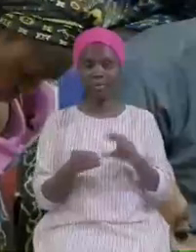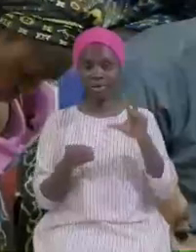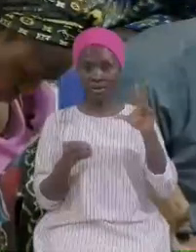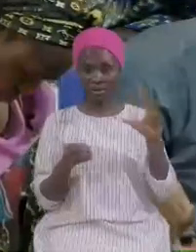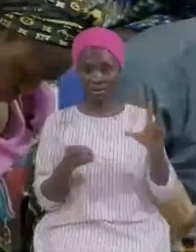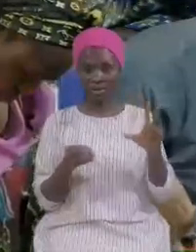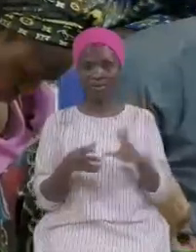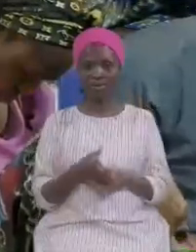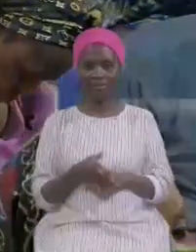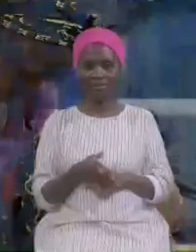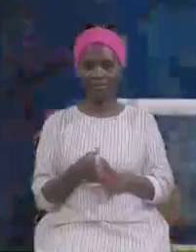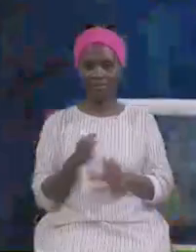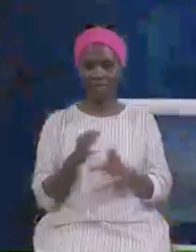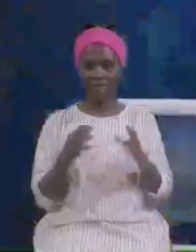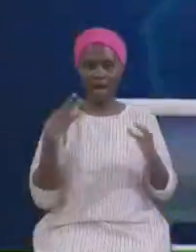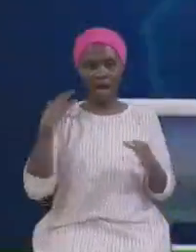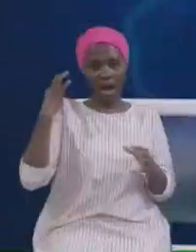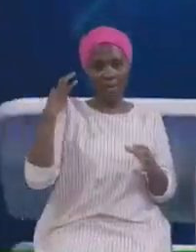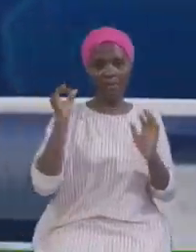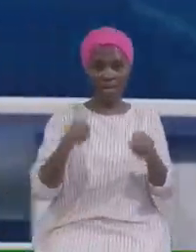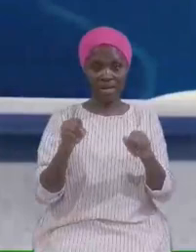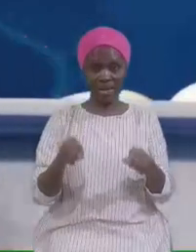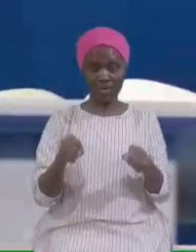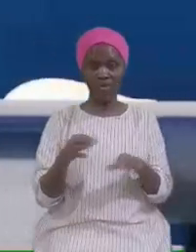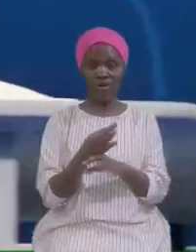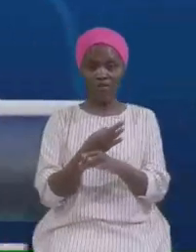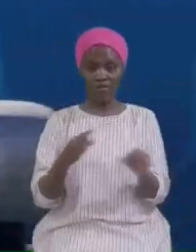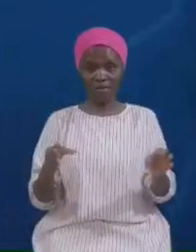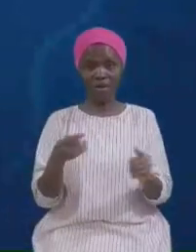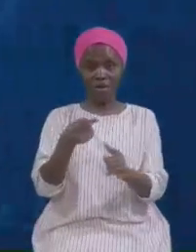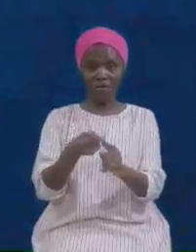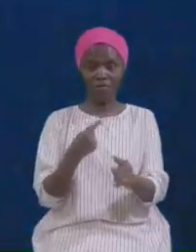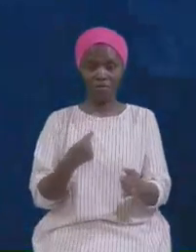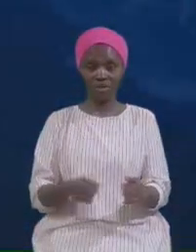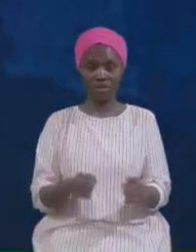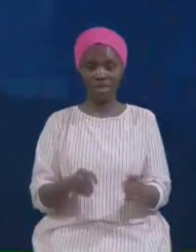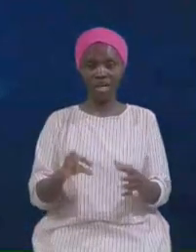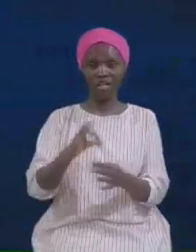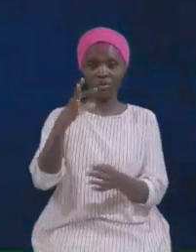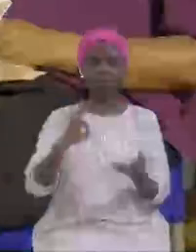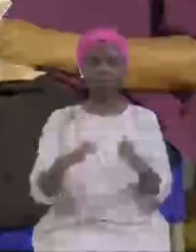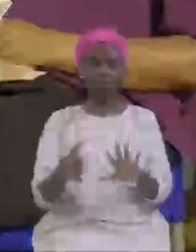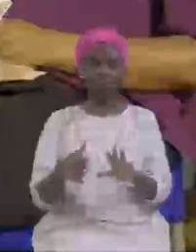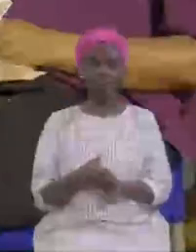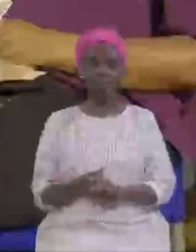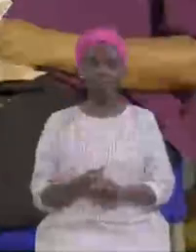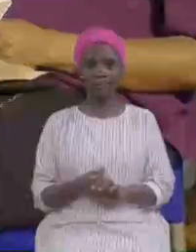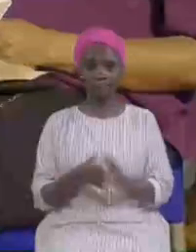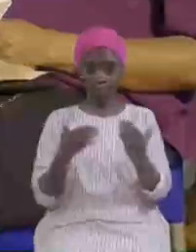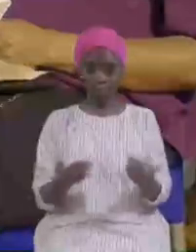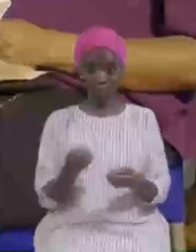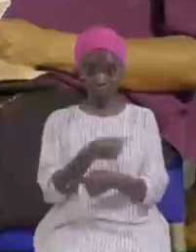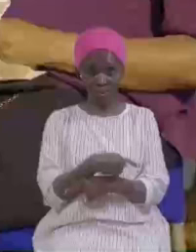Troisièmement, la libération applicable de l'esprit de mort. Ce soir, tu es